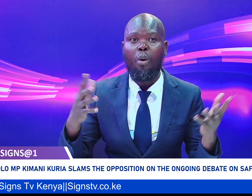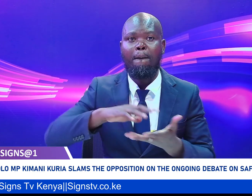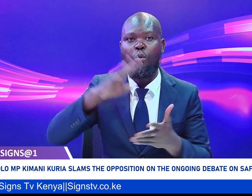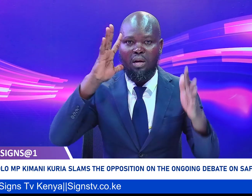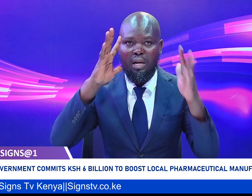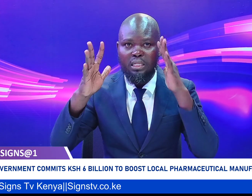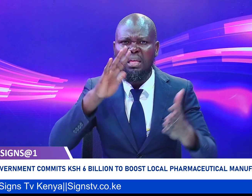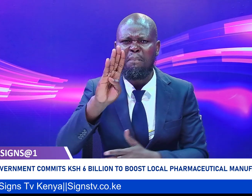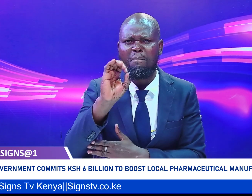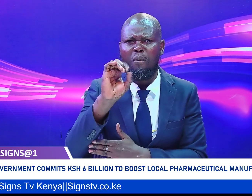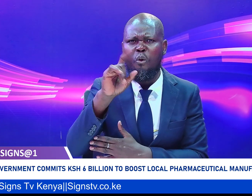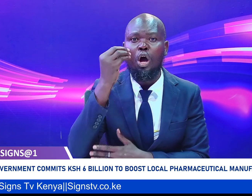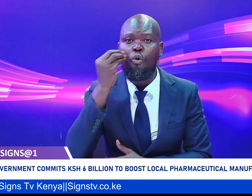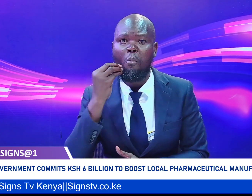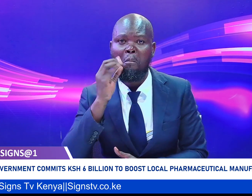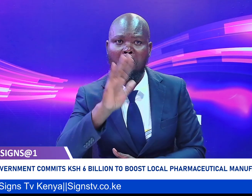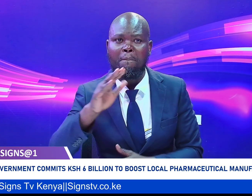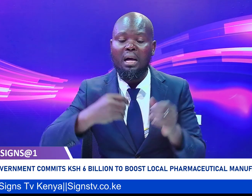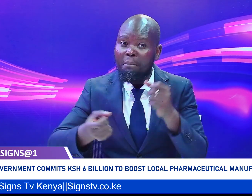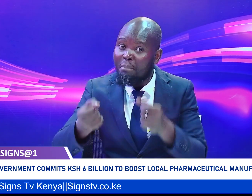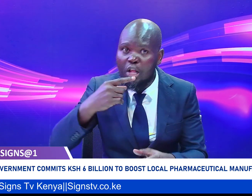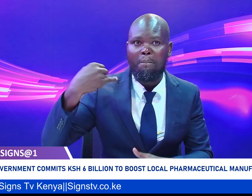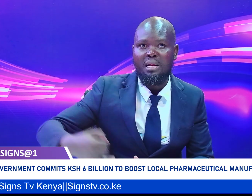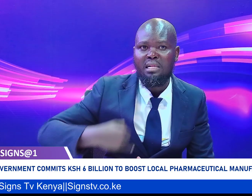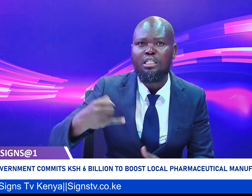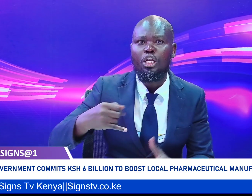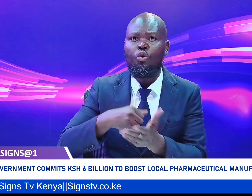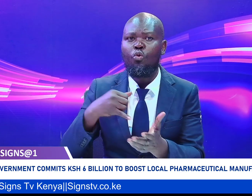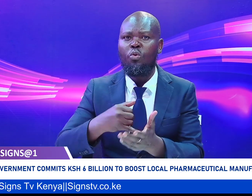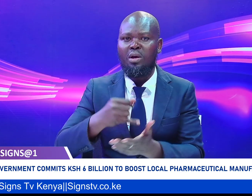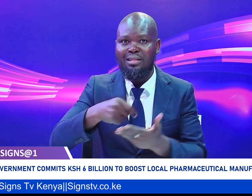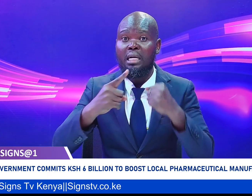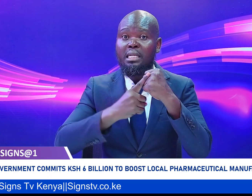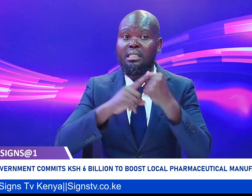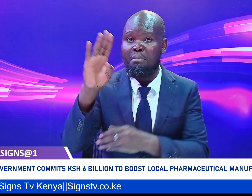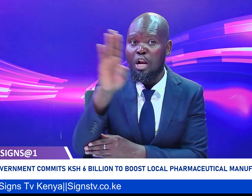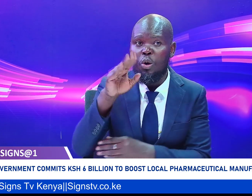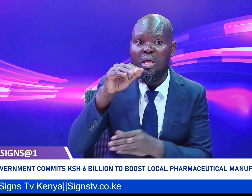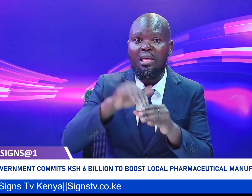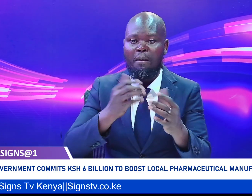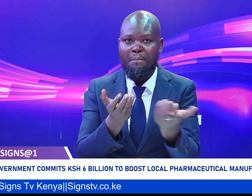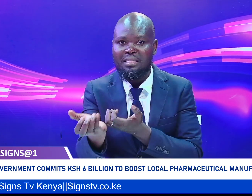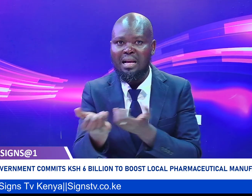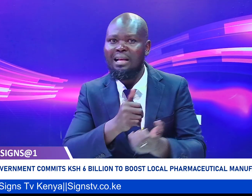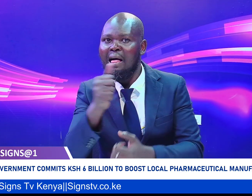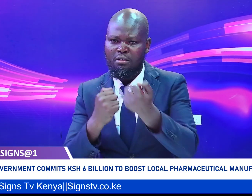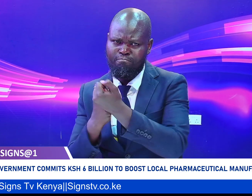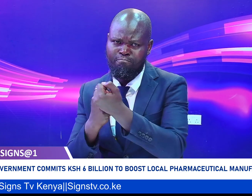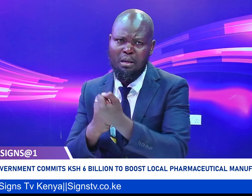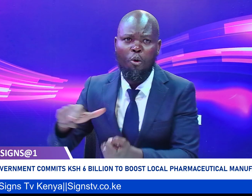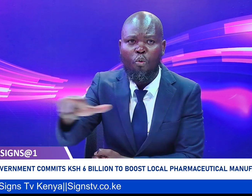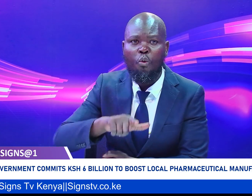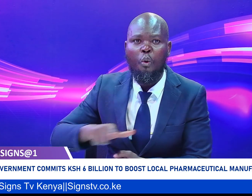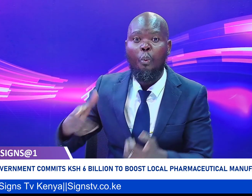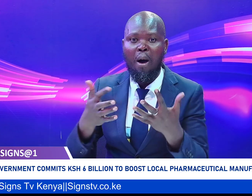The government has announced a major initiative to bolster the domestic pharmaceutical industry, committing a significant of 6 billion